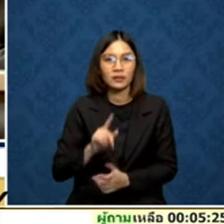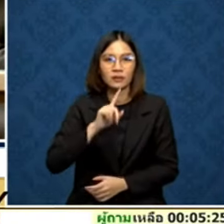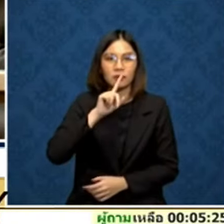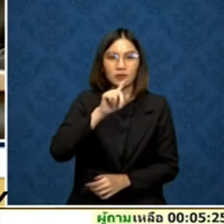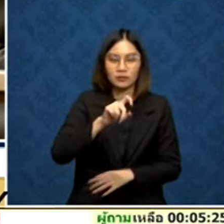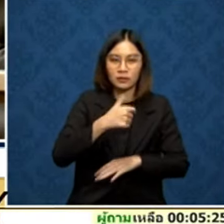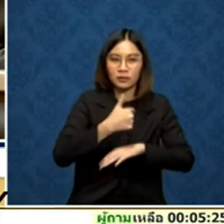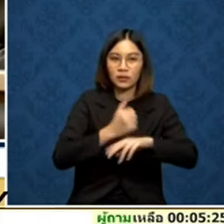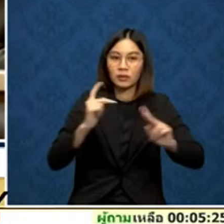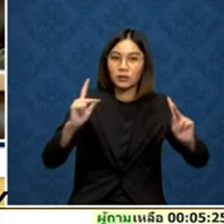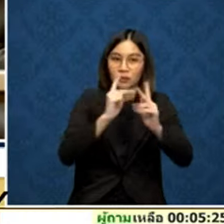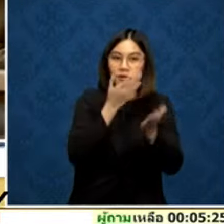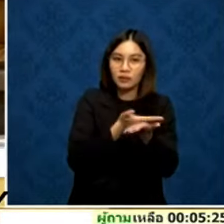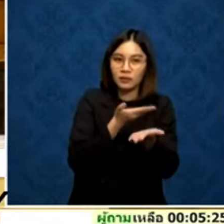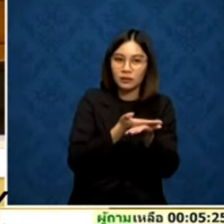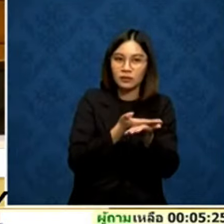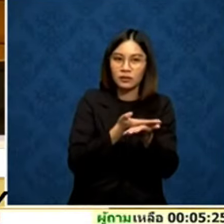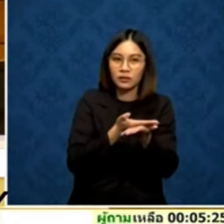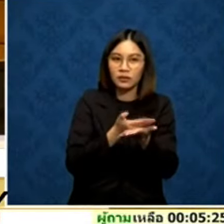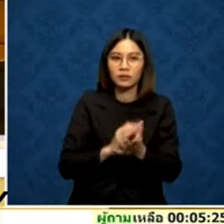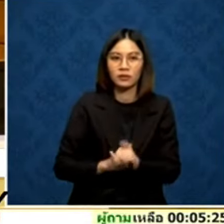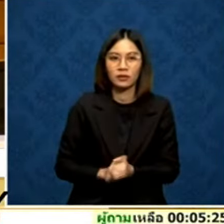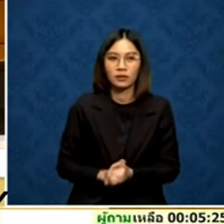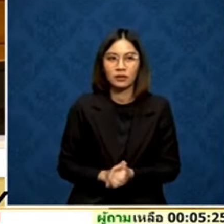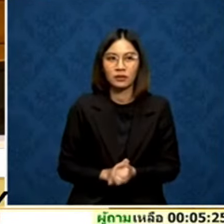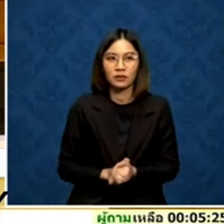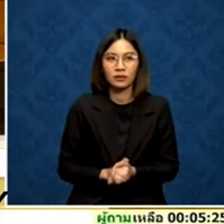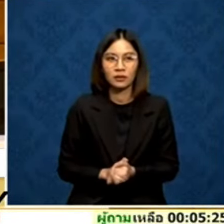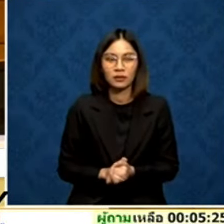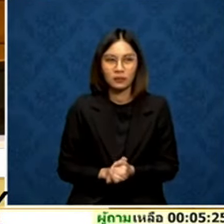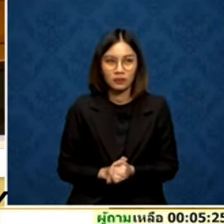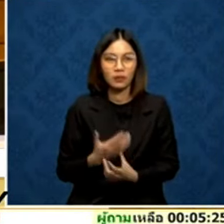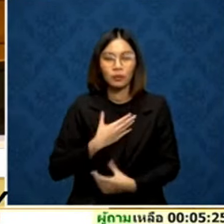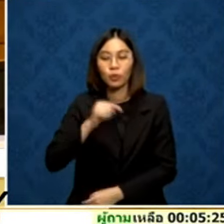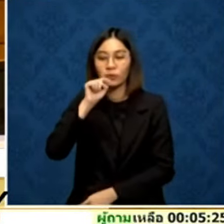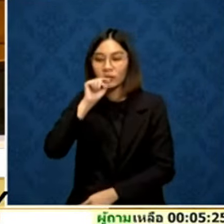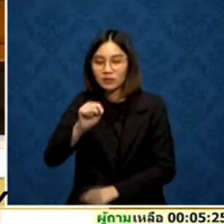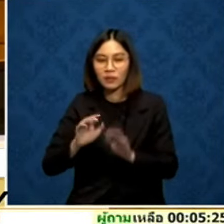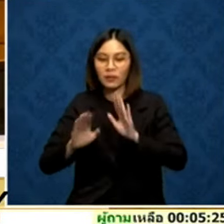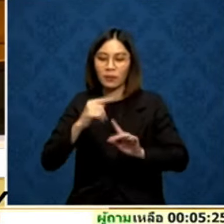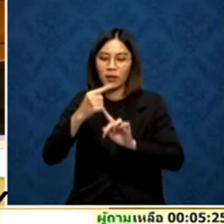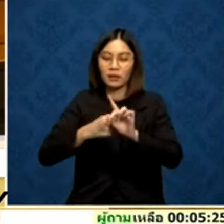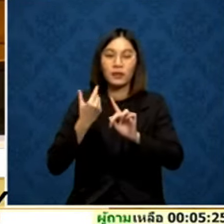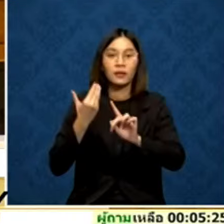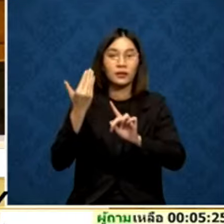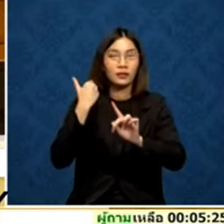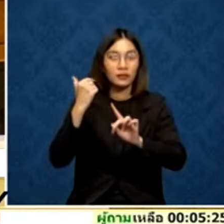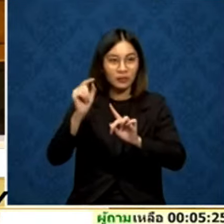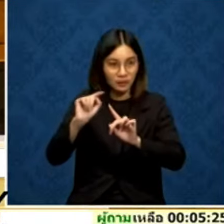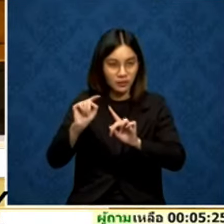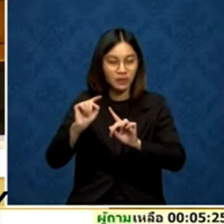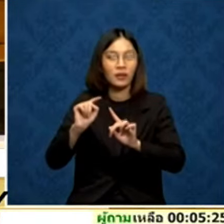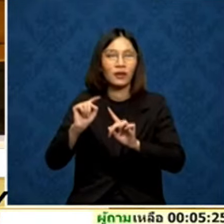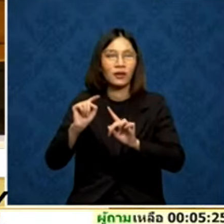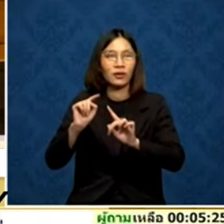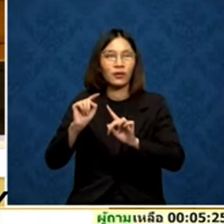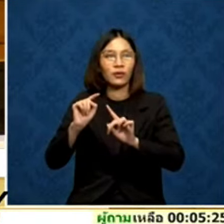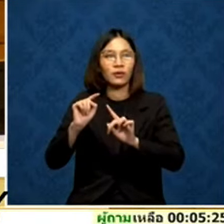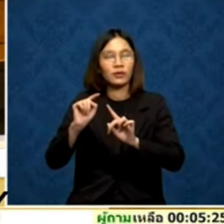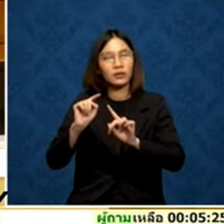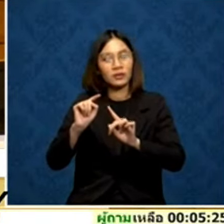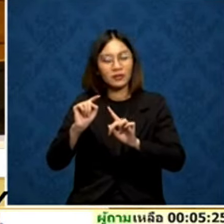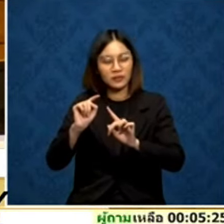นะครับผมเองบังเอิญจริงๆว่าเมื่อได้รับรายงานไปผมก็สั่งการไปเมื่อประมาณเดือนที่แล้วว่าให้ประธานแบงก์อิสลามเนี่ยลงไป